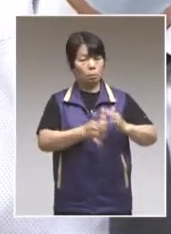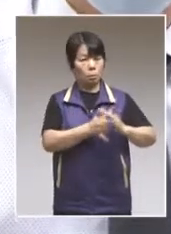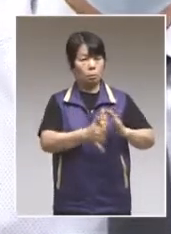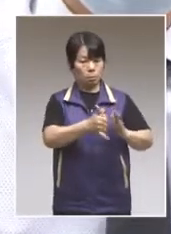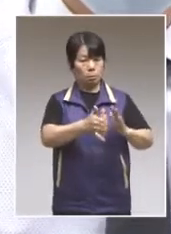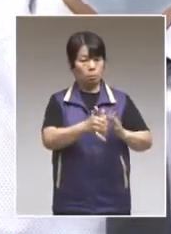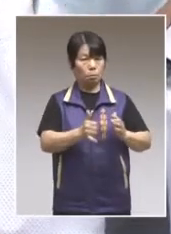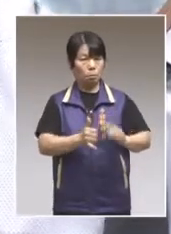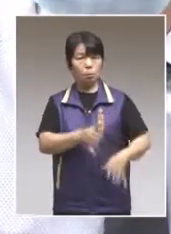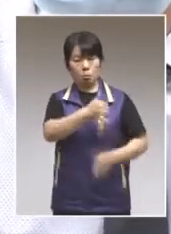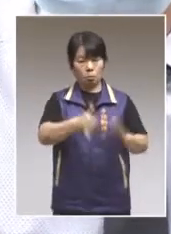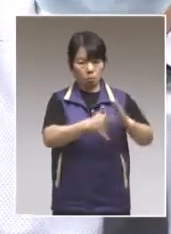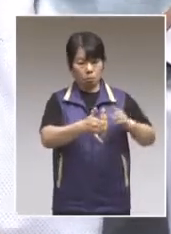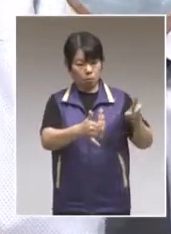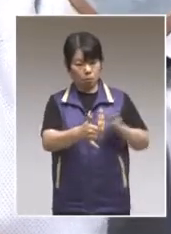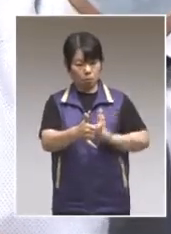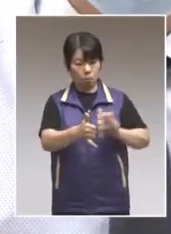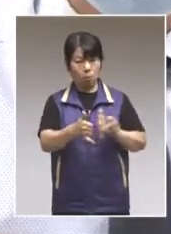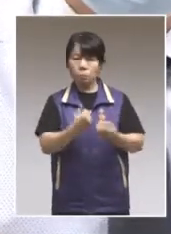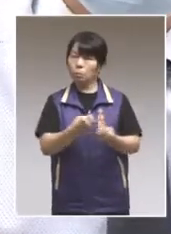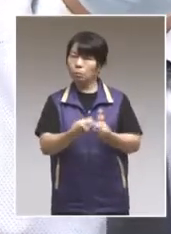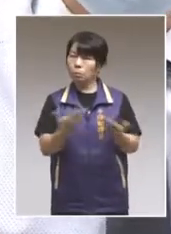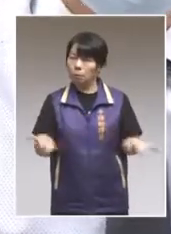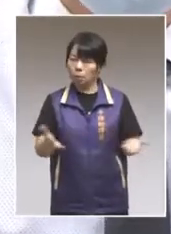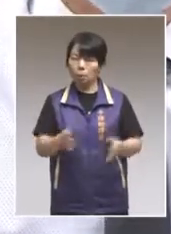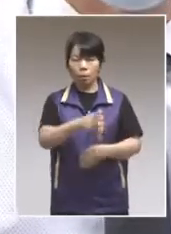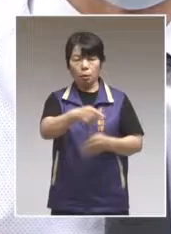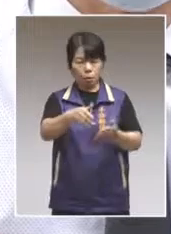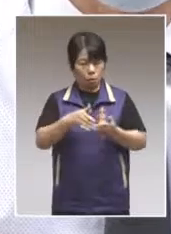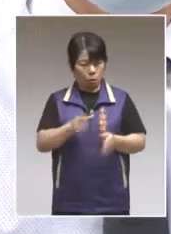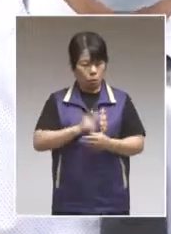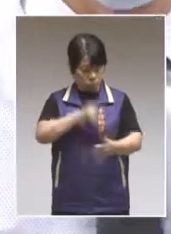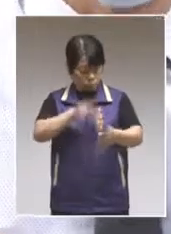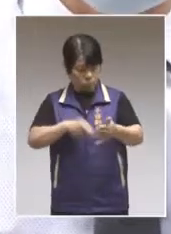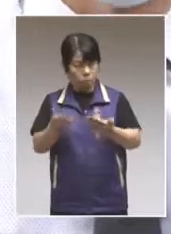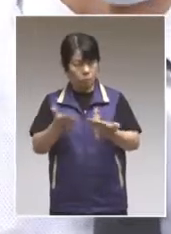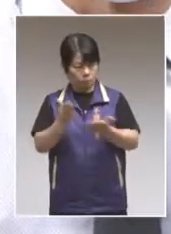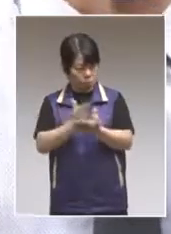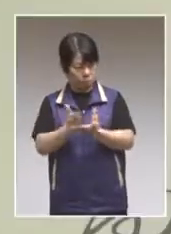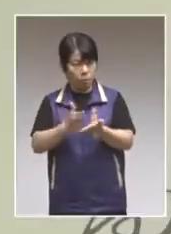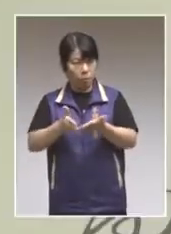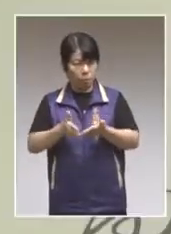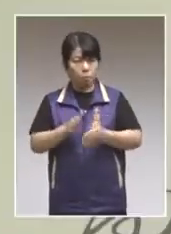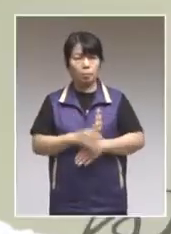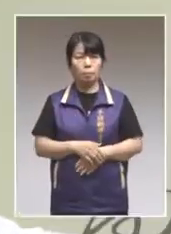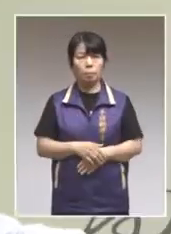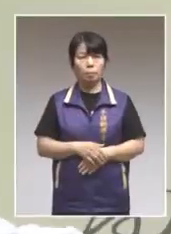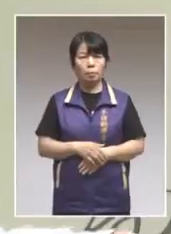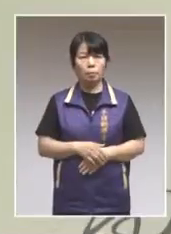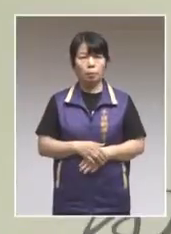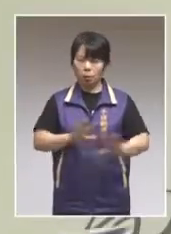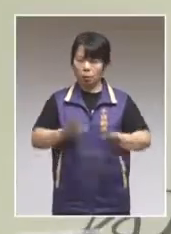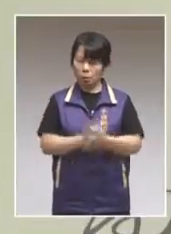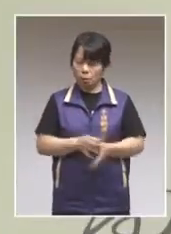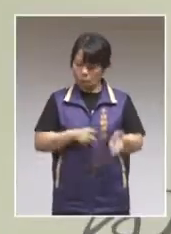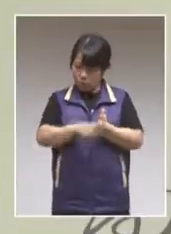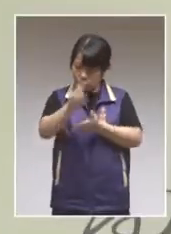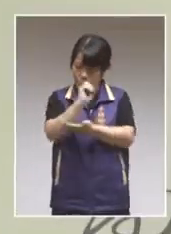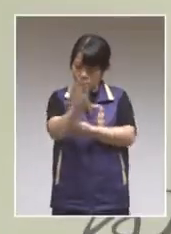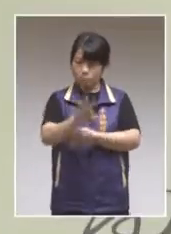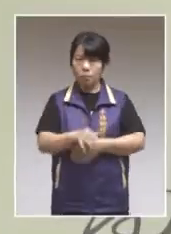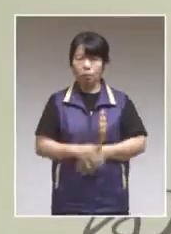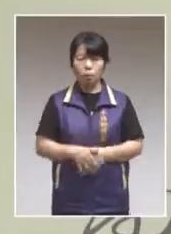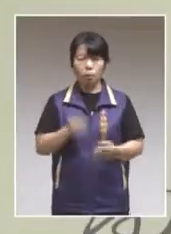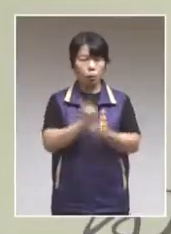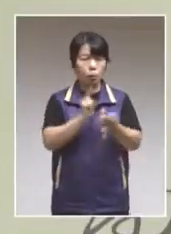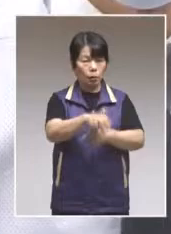居家照护最重要的就是说要有这个警讯表征啦，要知道这些警讯表征，所以我们一再的强调说，哎，这